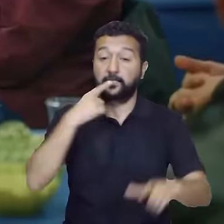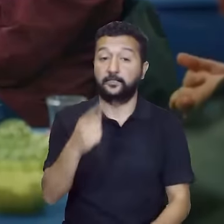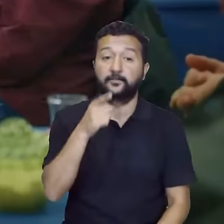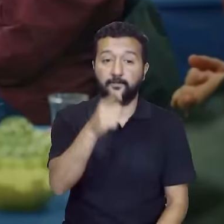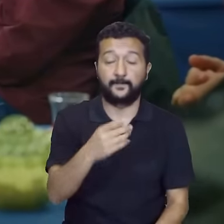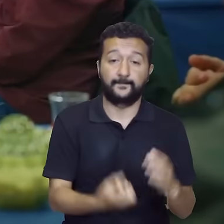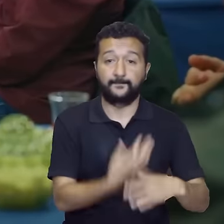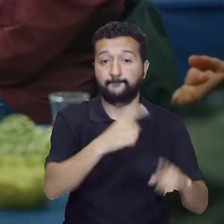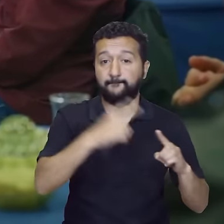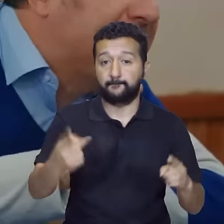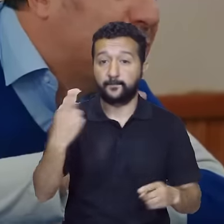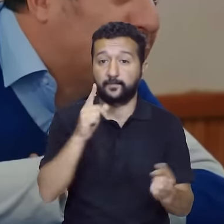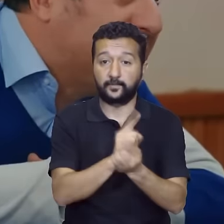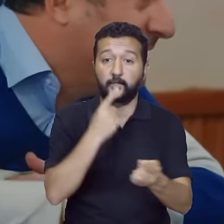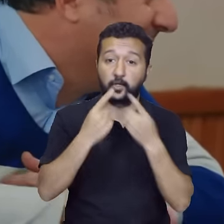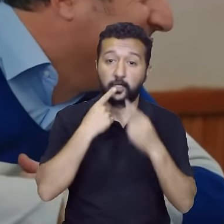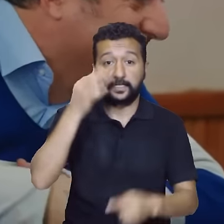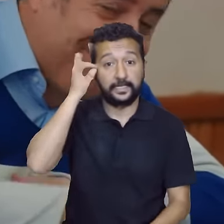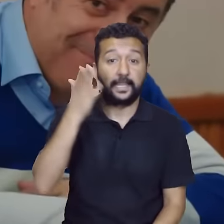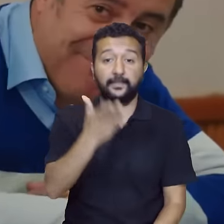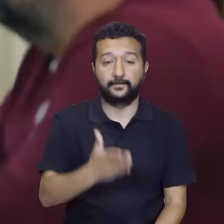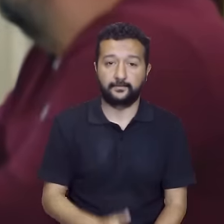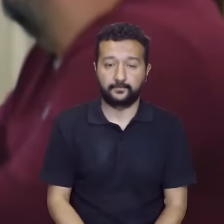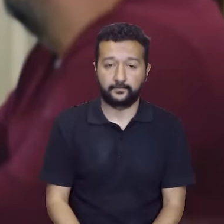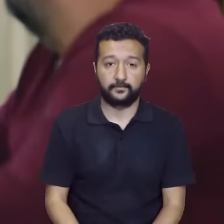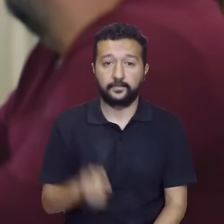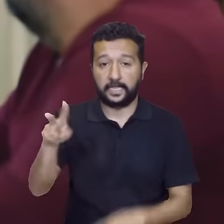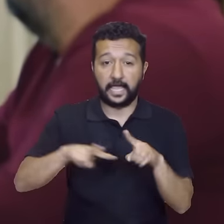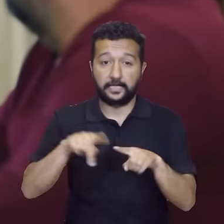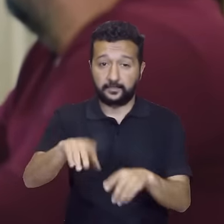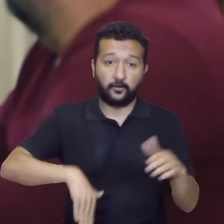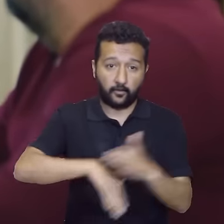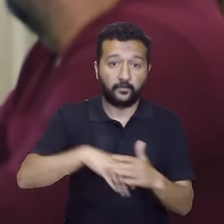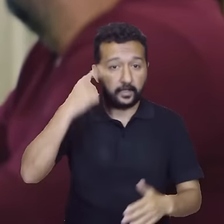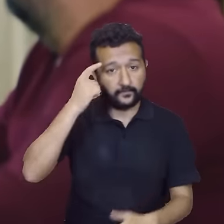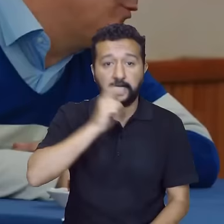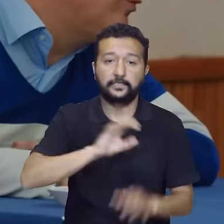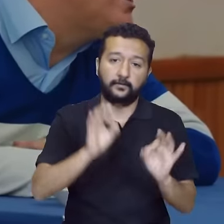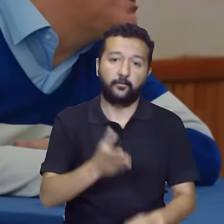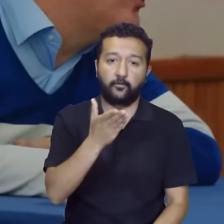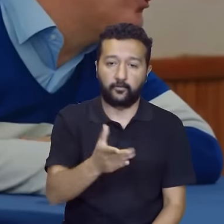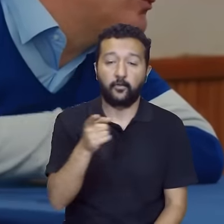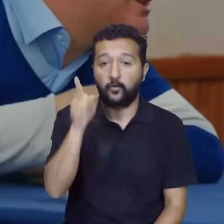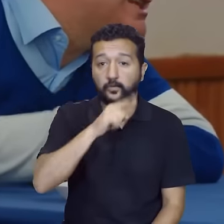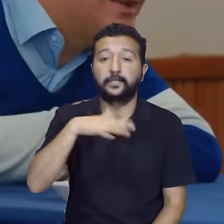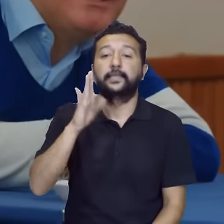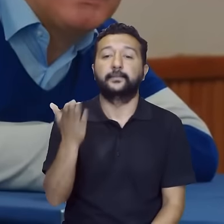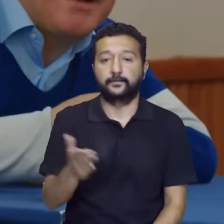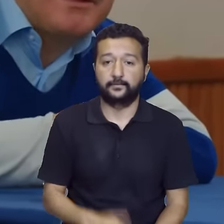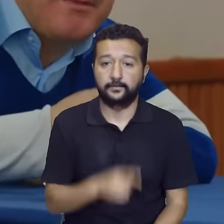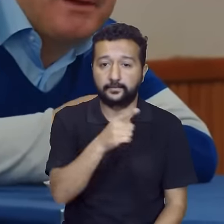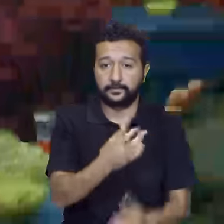söylüyor. Sabahtan beri tabloyla sohbet ediyor deli. Ayşen şutladı ya. Yaktı beynini işte o. Ondan değil oğlum, ondan